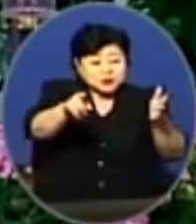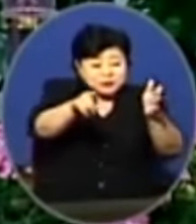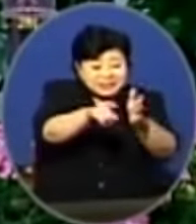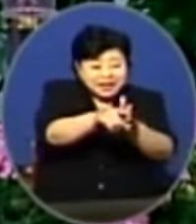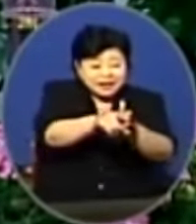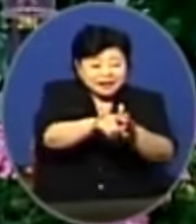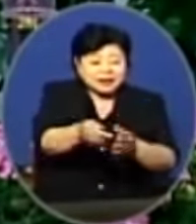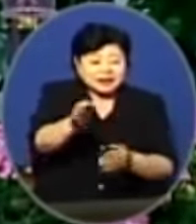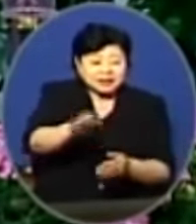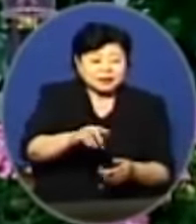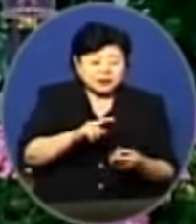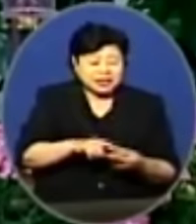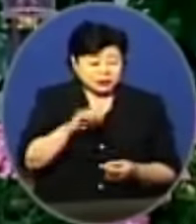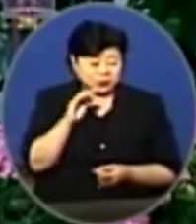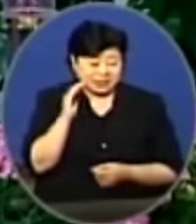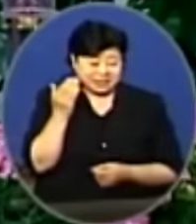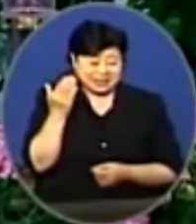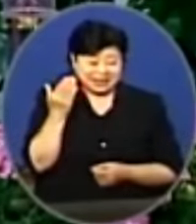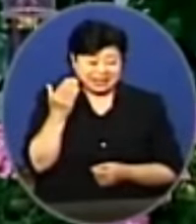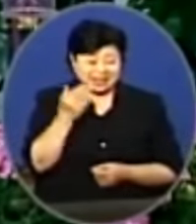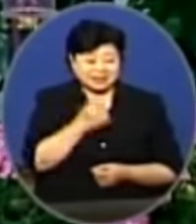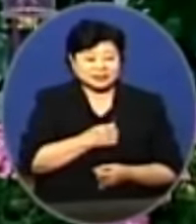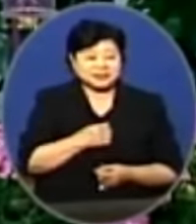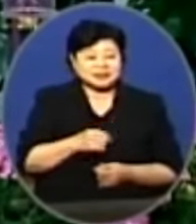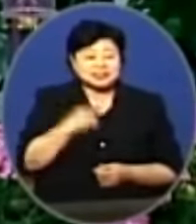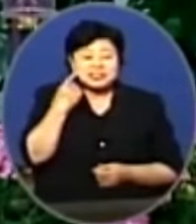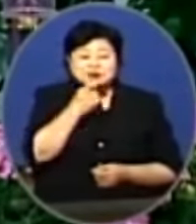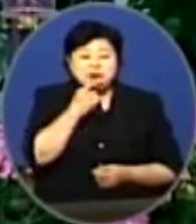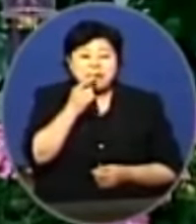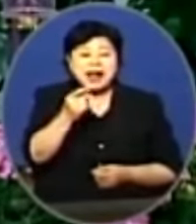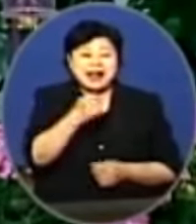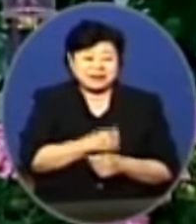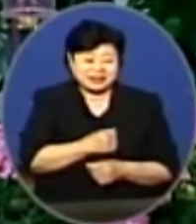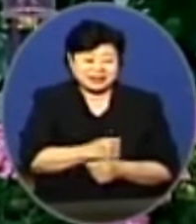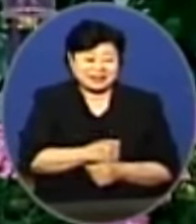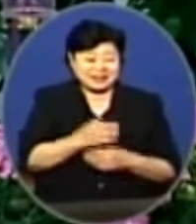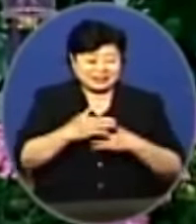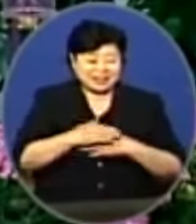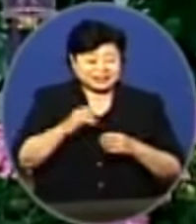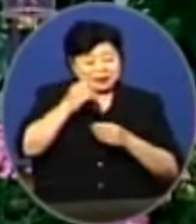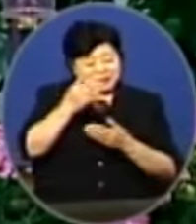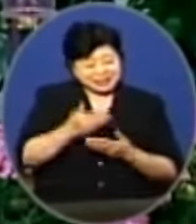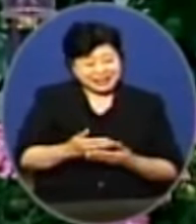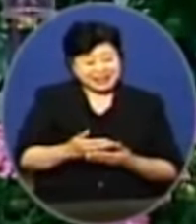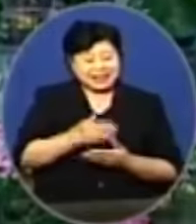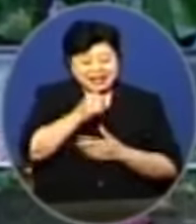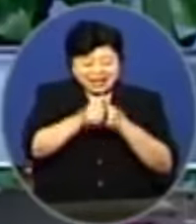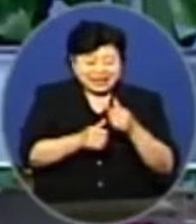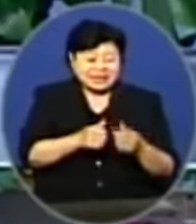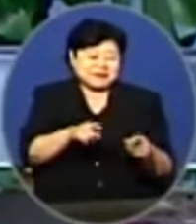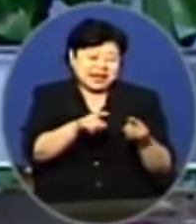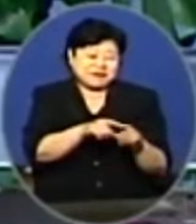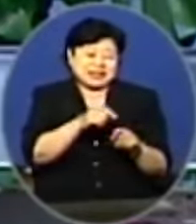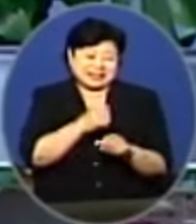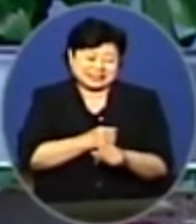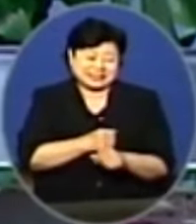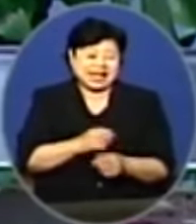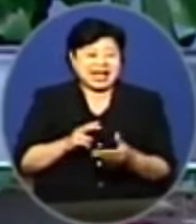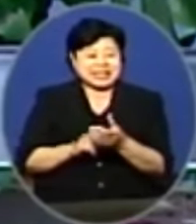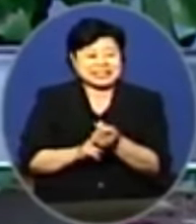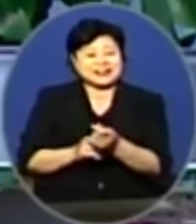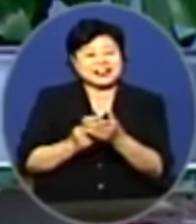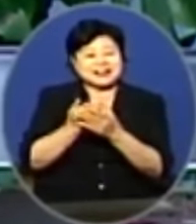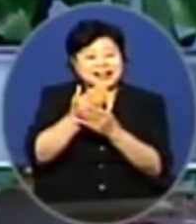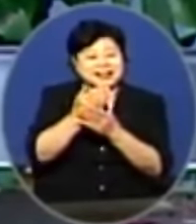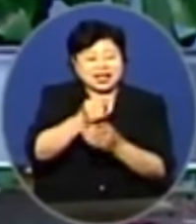믿어라. 그래야만 너에게 그대로 되리라. 그러므로 중얼중얼중얼중얼거려요. 나는 응답받았다. 하나님이 같이 계신다. 기적이